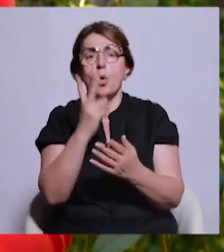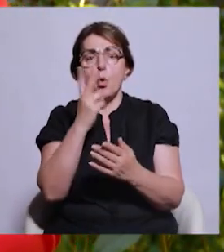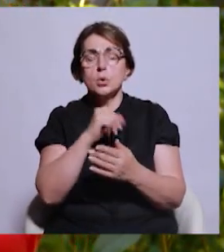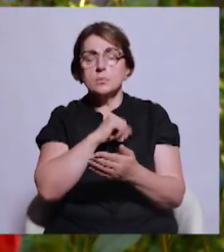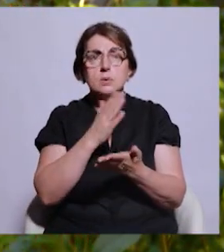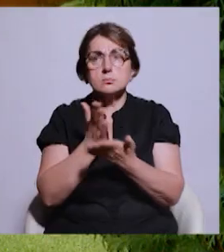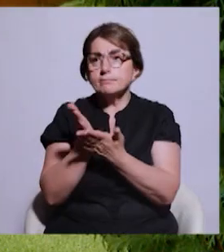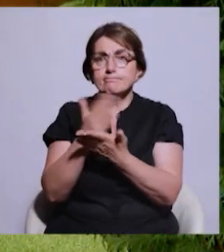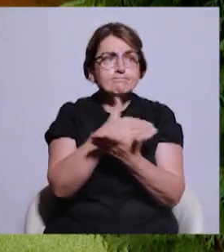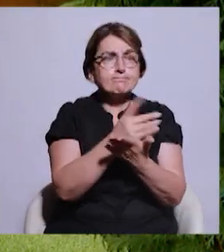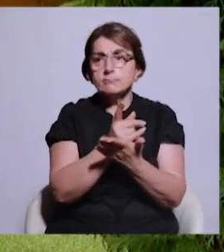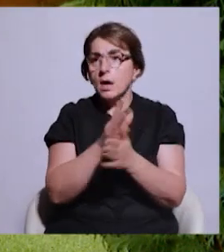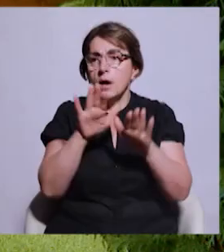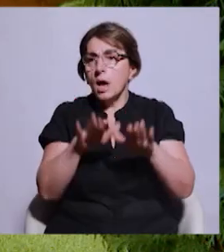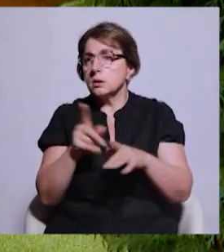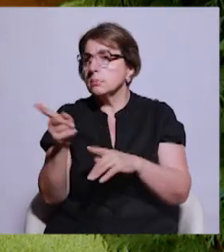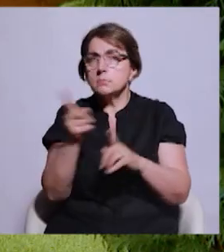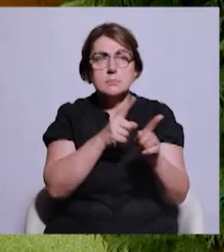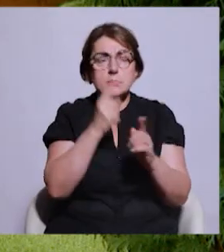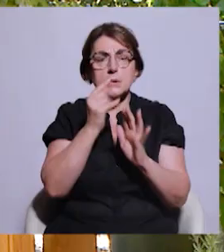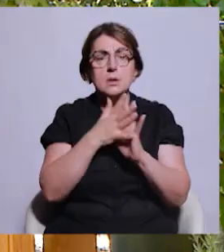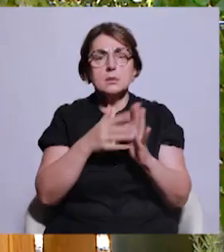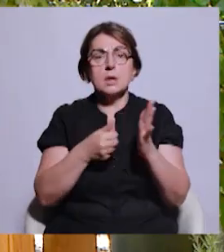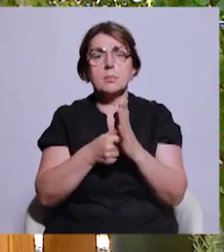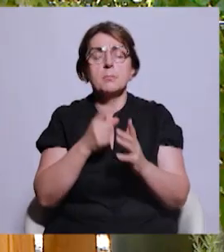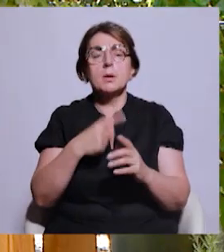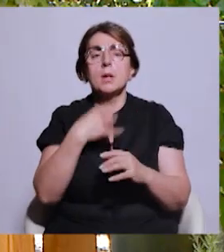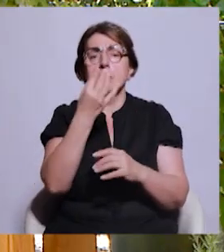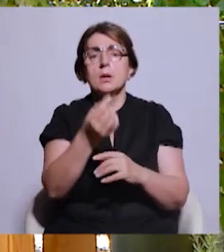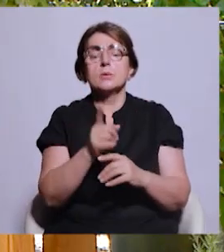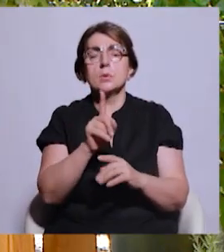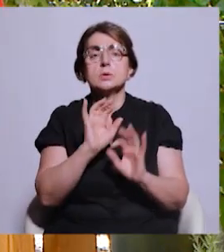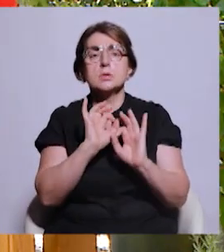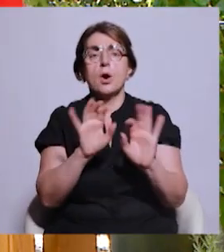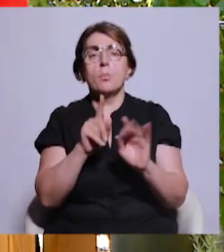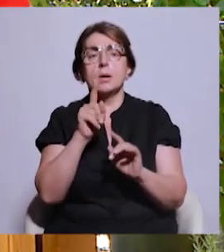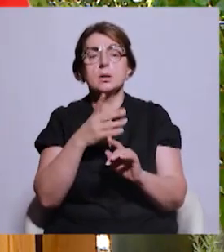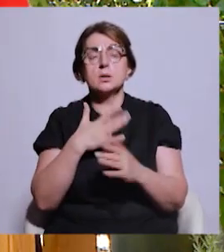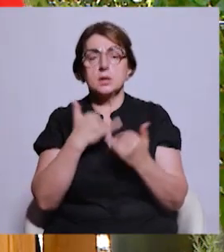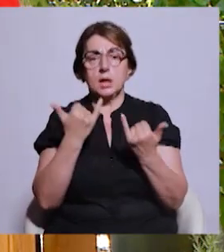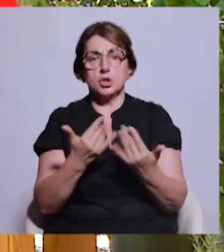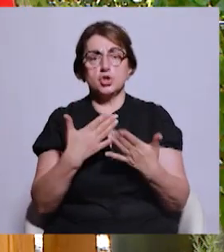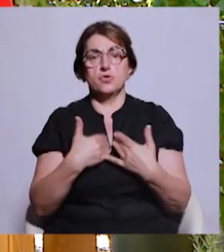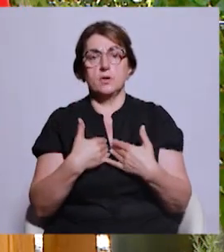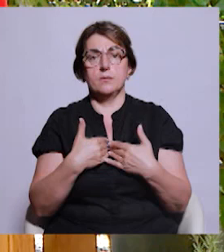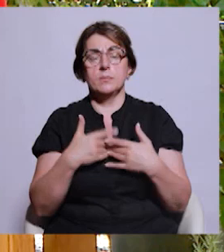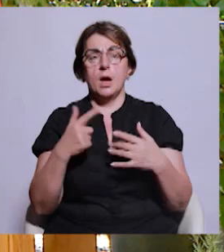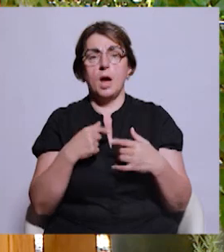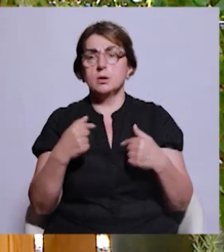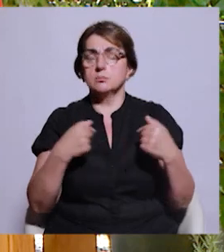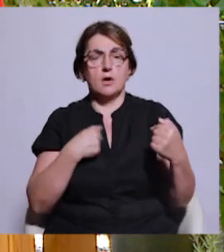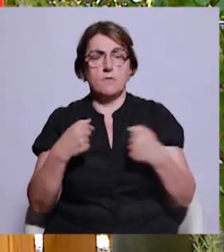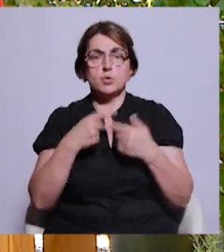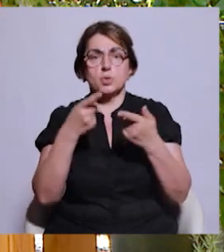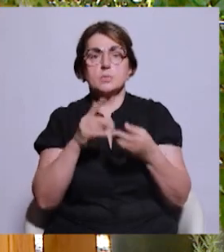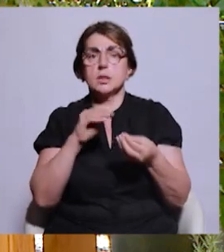შემოგთავაზოთ ორიენტირების, ანუ გარემოში გაგნების საშუალებები. მინდა დავიწყო საუბარი იქიდან, რომ ჩვენ დღეს არ